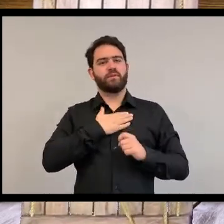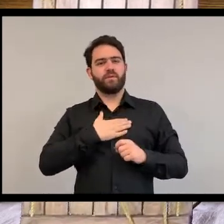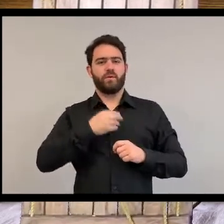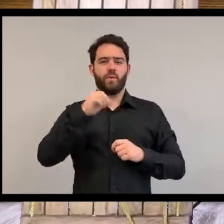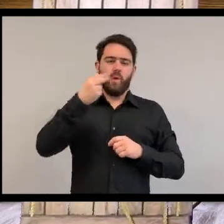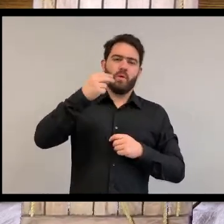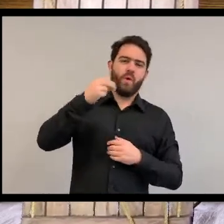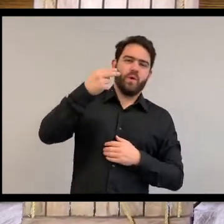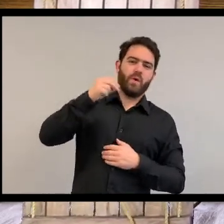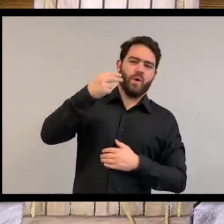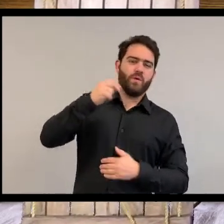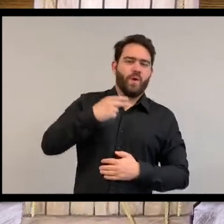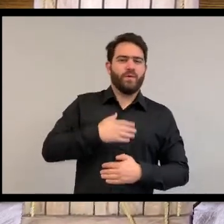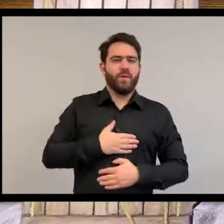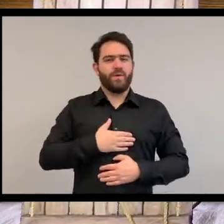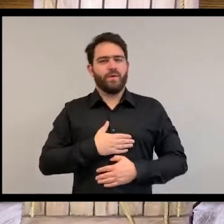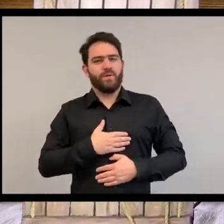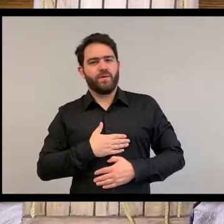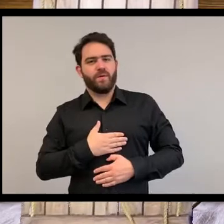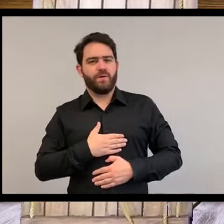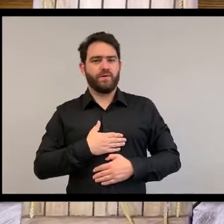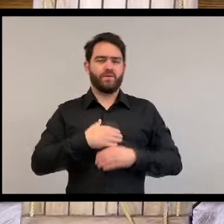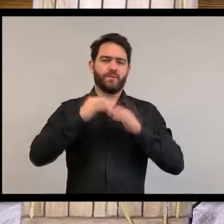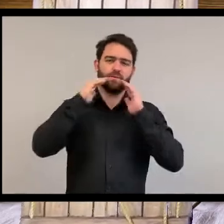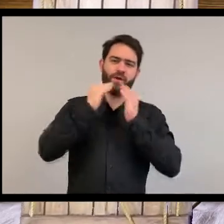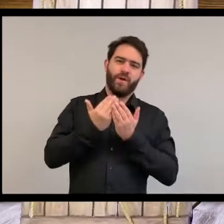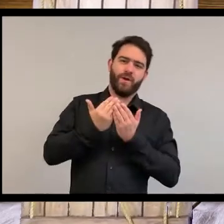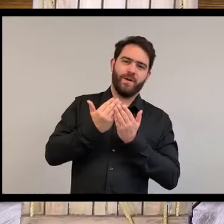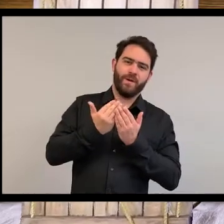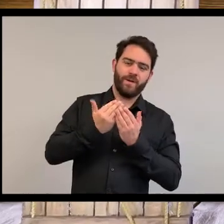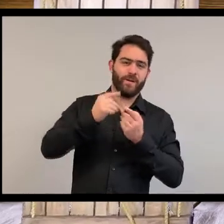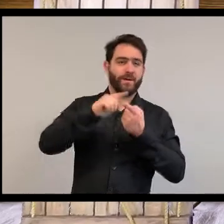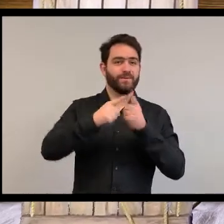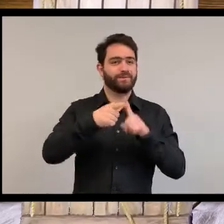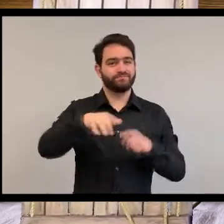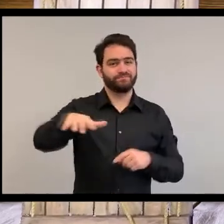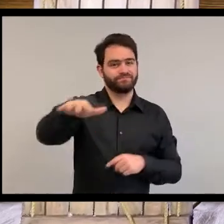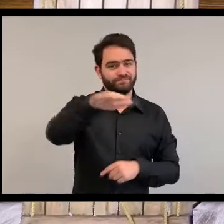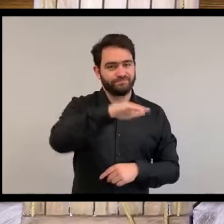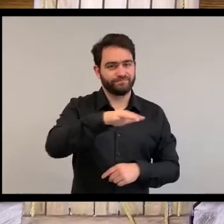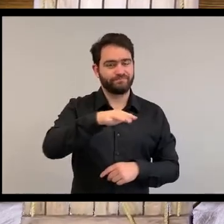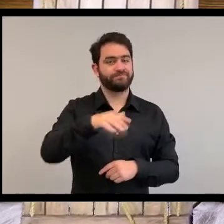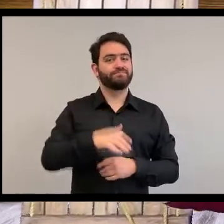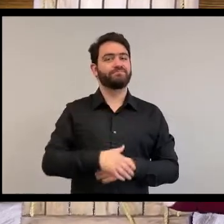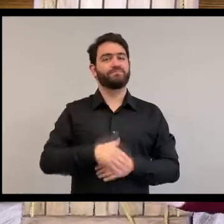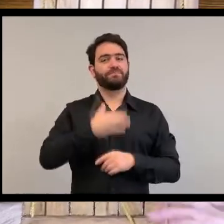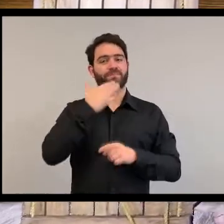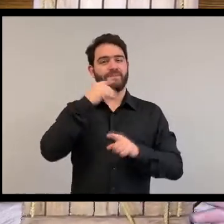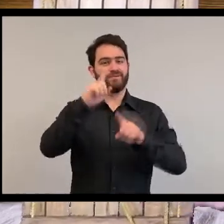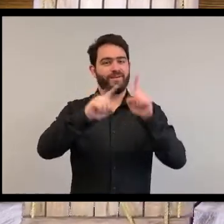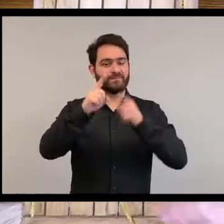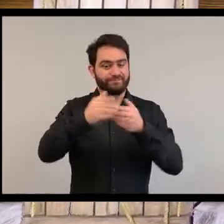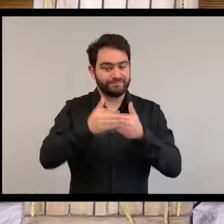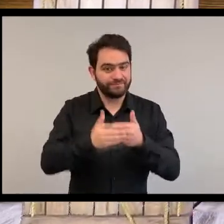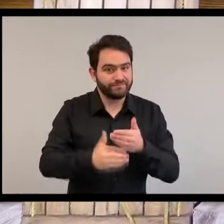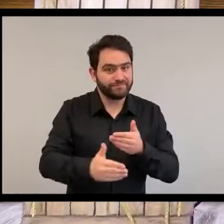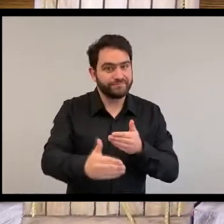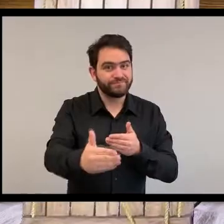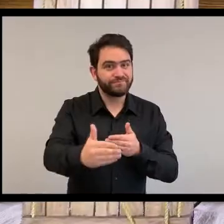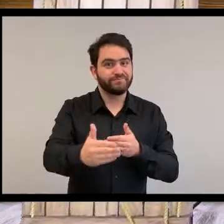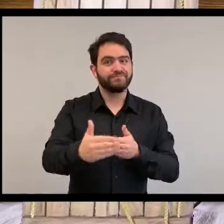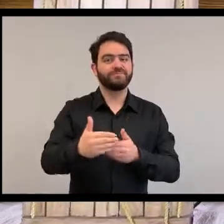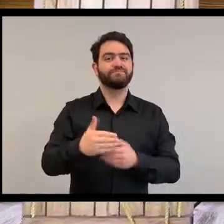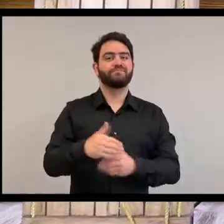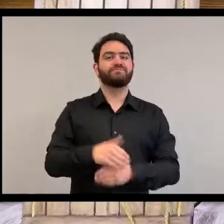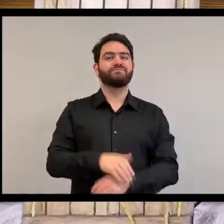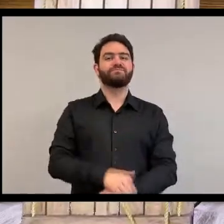attendait sur le port de la Porsche. Ho, ho, ho, ho, ho! Joyeux Noël, les amis! Bonnes vacances